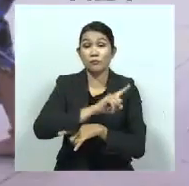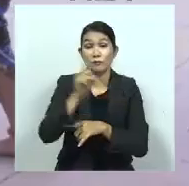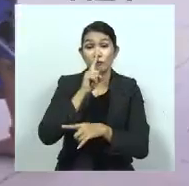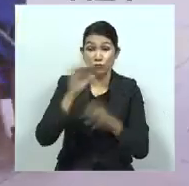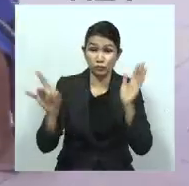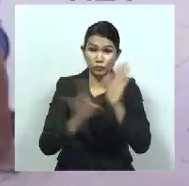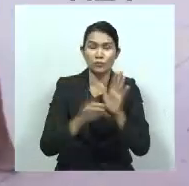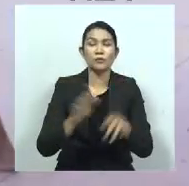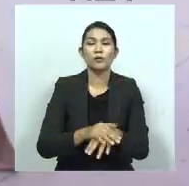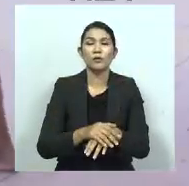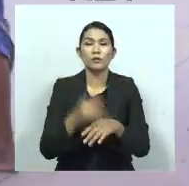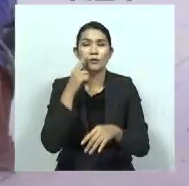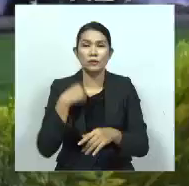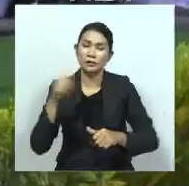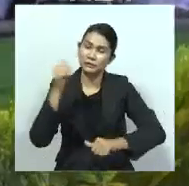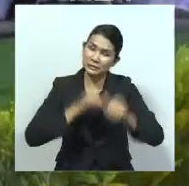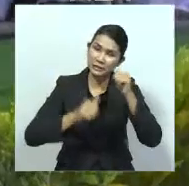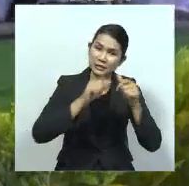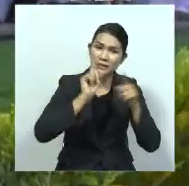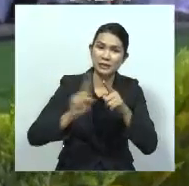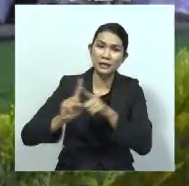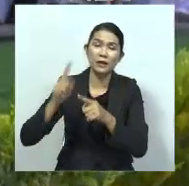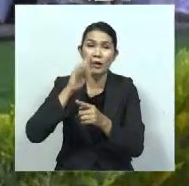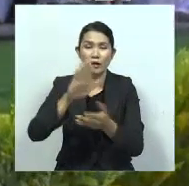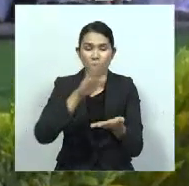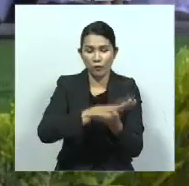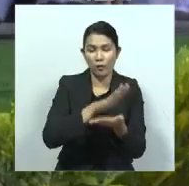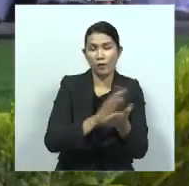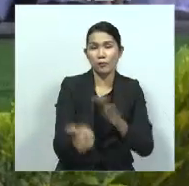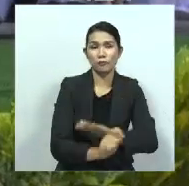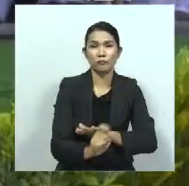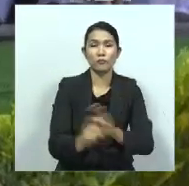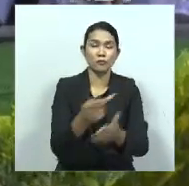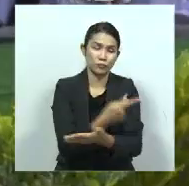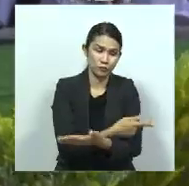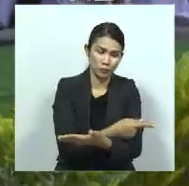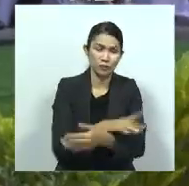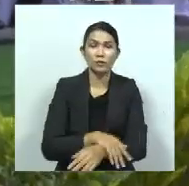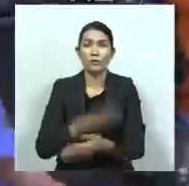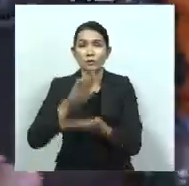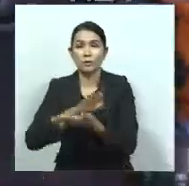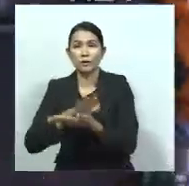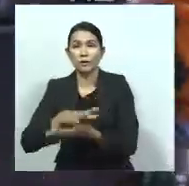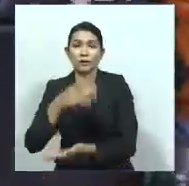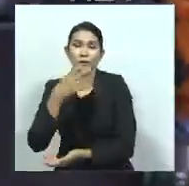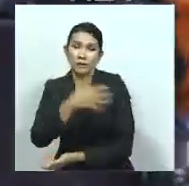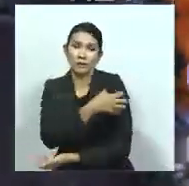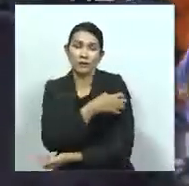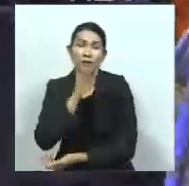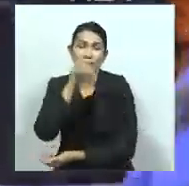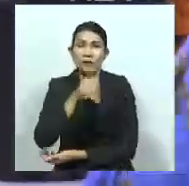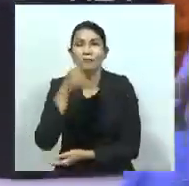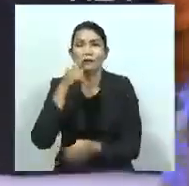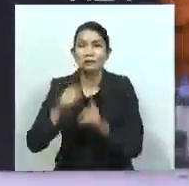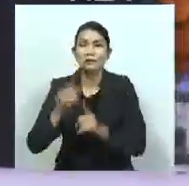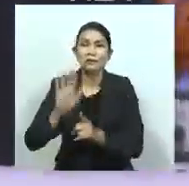รมนี้ก็ได้รับการสนับสนุนชุดการแสดงและดนตรีจากโรงเรียนอนุบาลภูเก็ตและโรงเรียนเทศบาลบ้านสามกองที่เน้นการสืบส